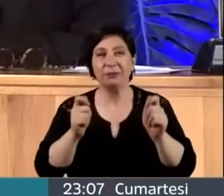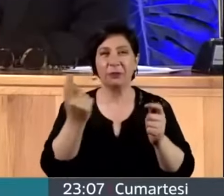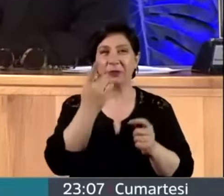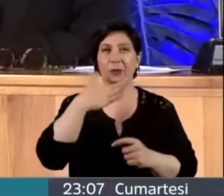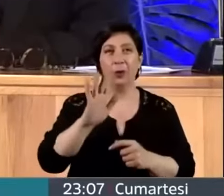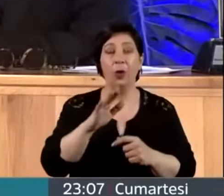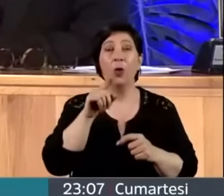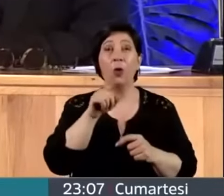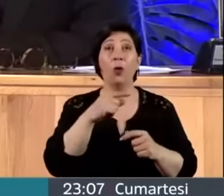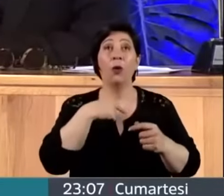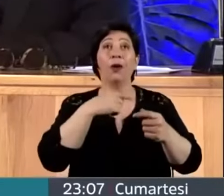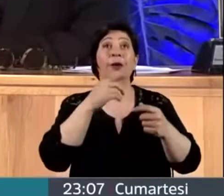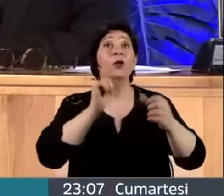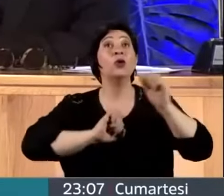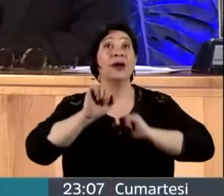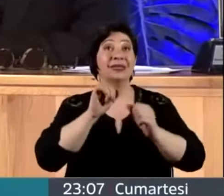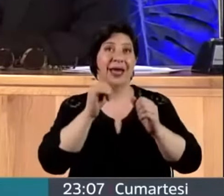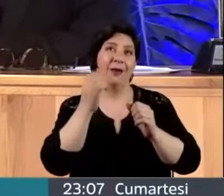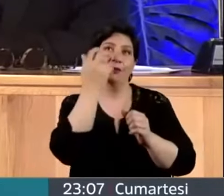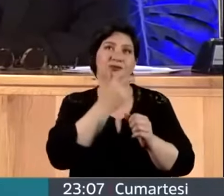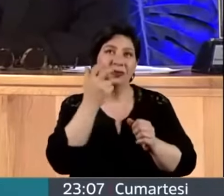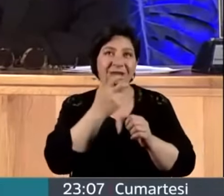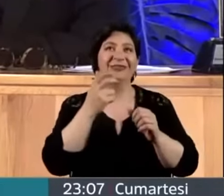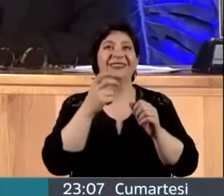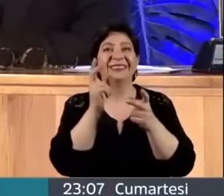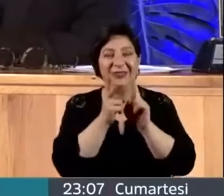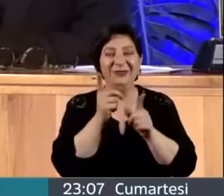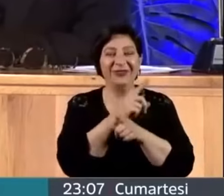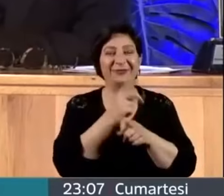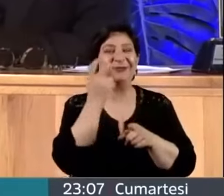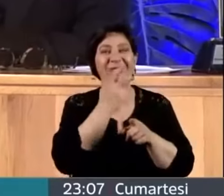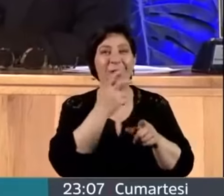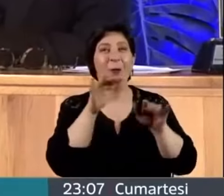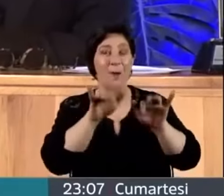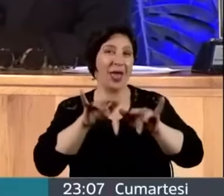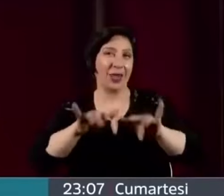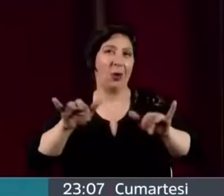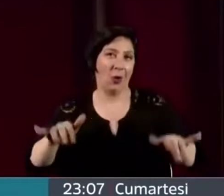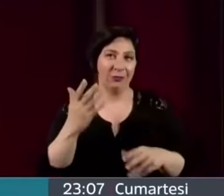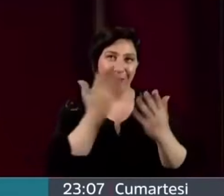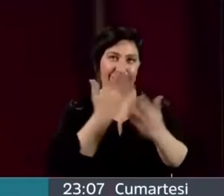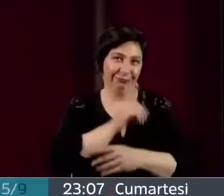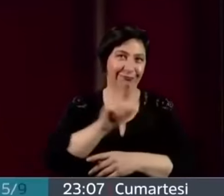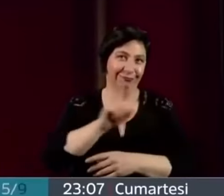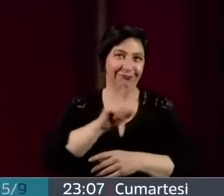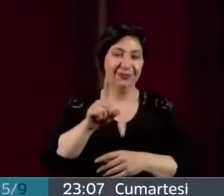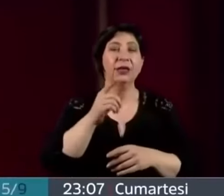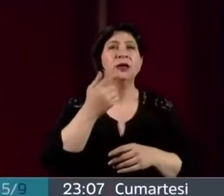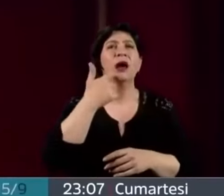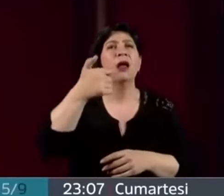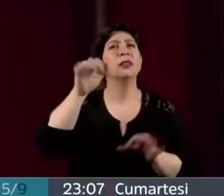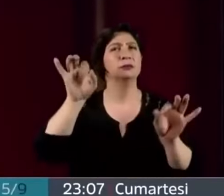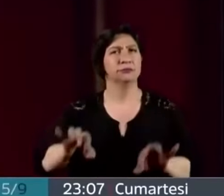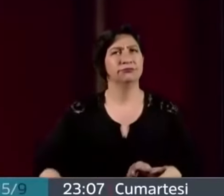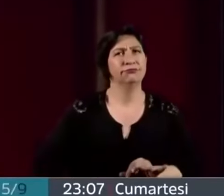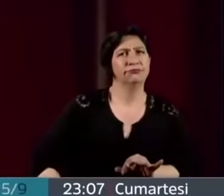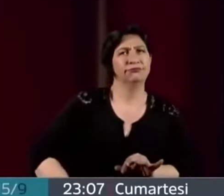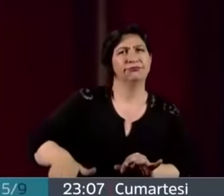Yani onu okuduğum için, konservatuvar okuduğum için piyano bölümde, evet. Yani çocukken 6 yaşında